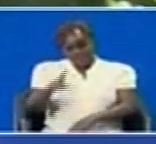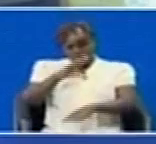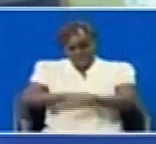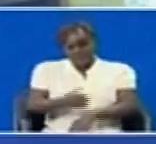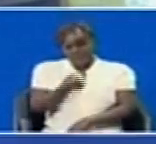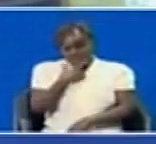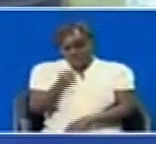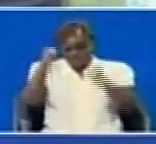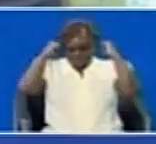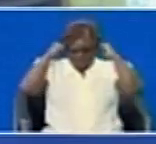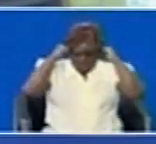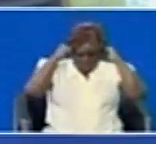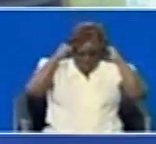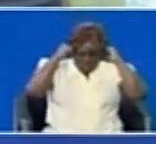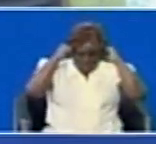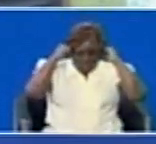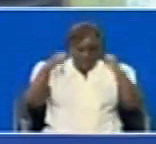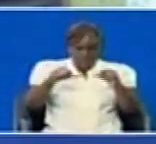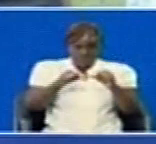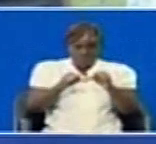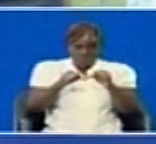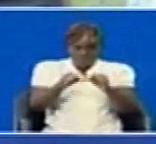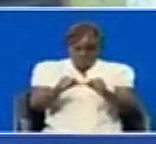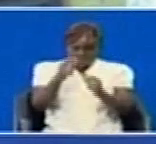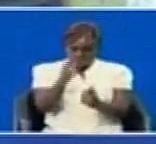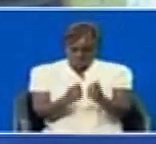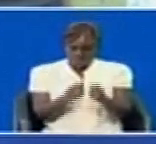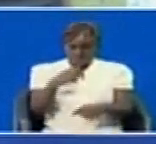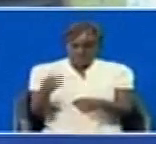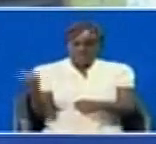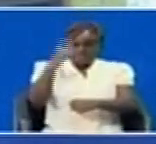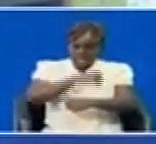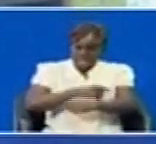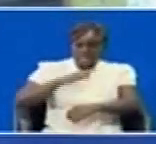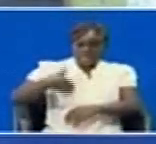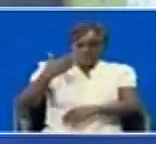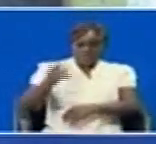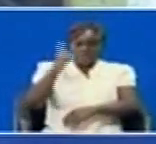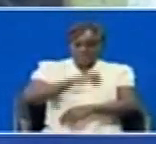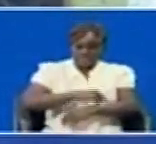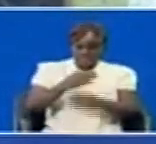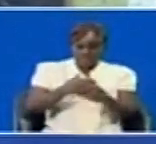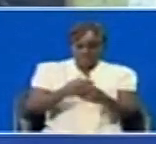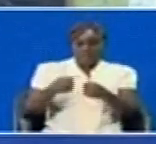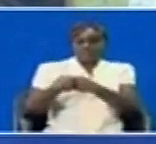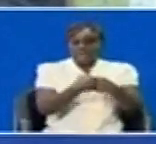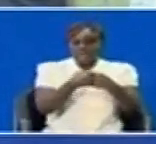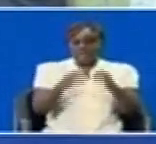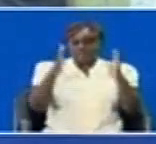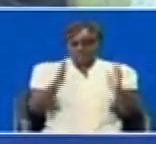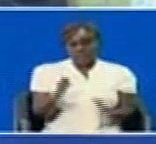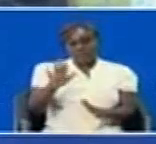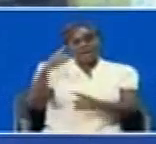there. Ni shughuli ambayo mkamilisha Collins Kiprop siku yake. Licha changamoto tele ambazo anakumbana